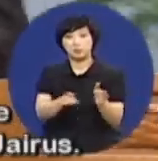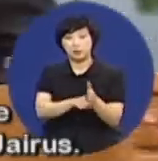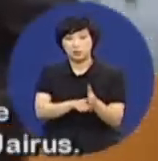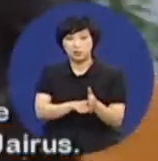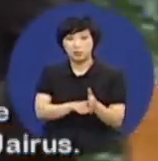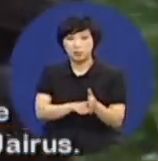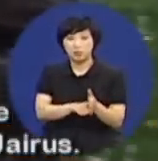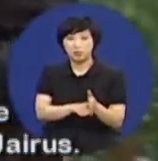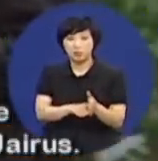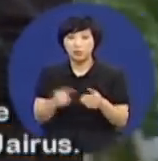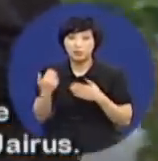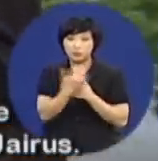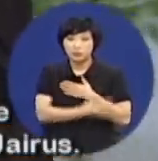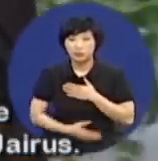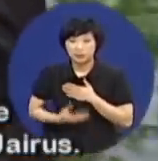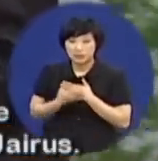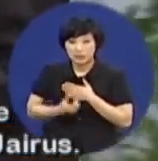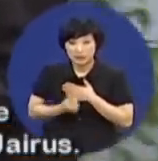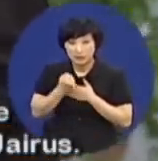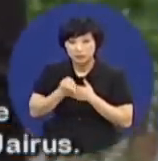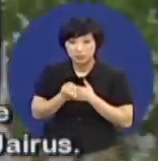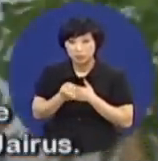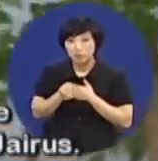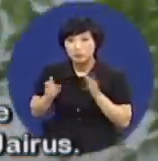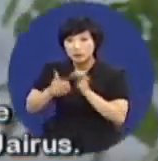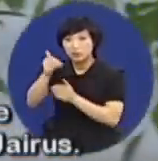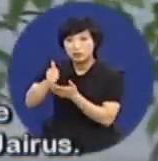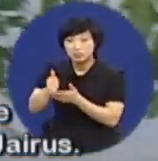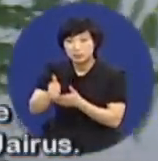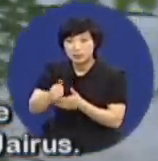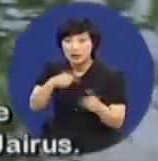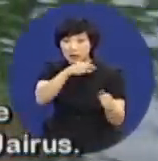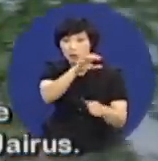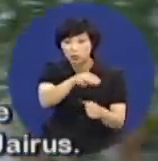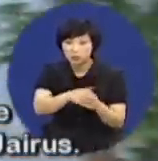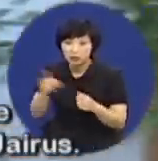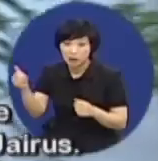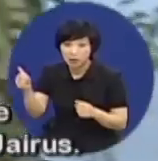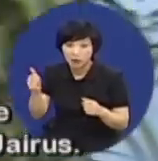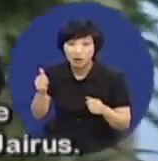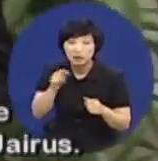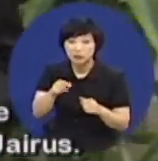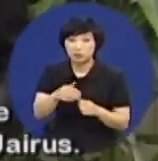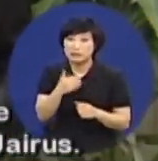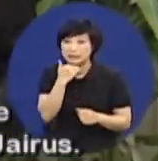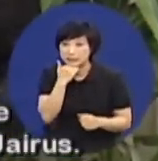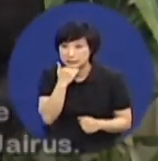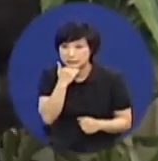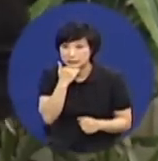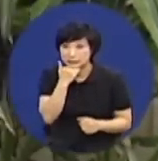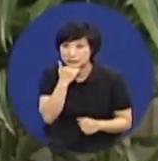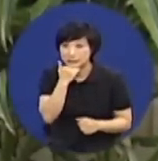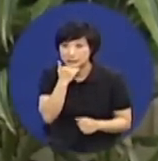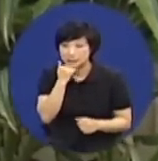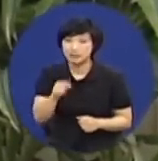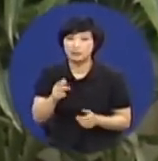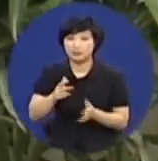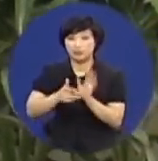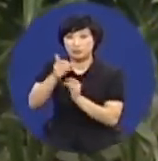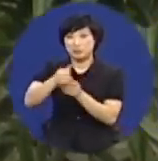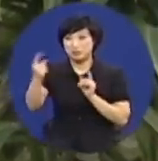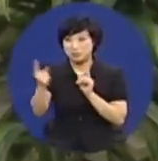弱った体を引きずって街道管理者の家に行く道端で主に会います